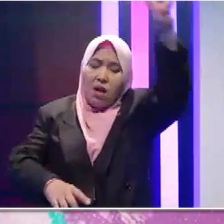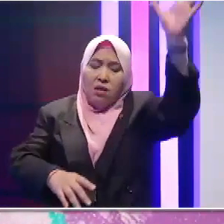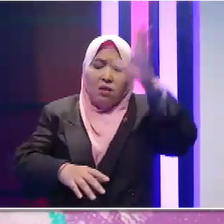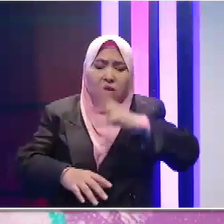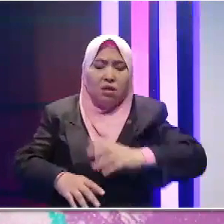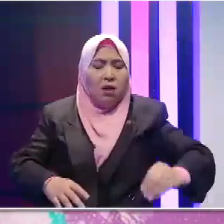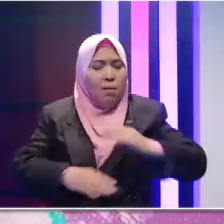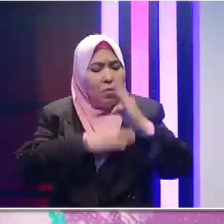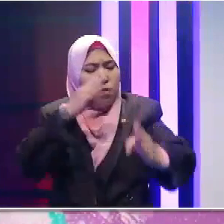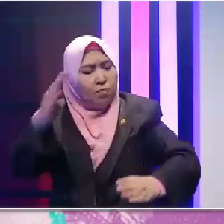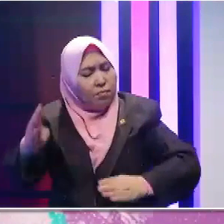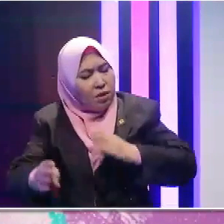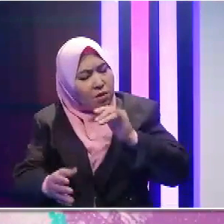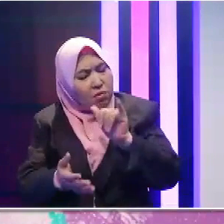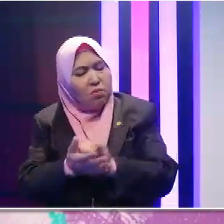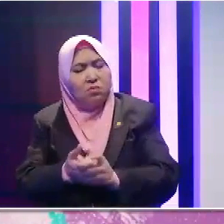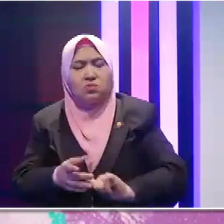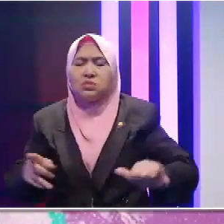سماوات